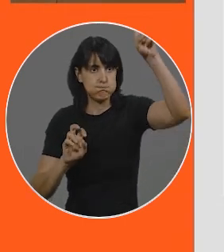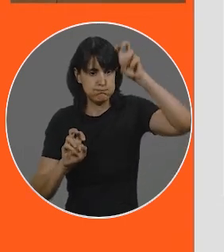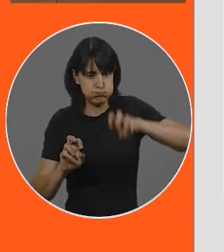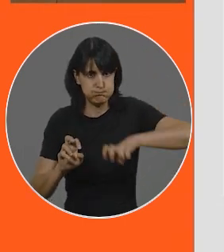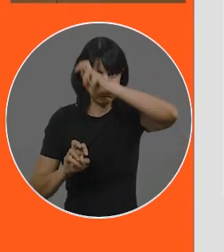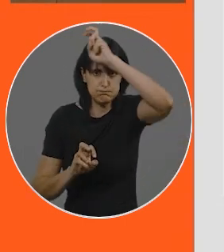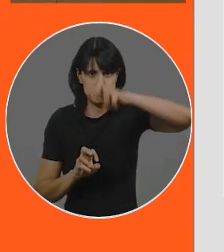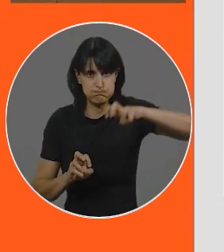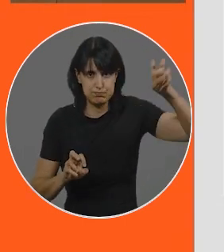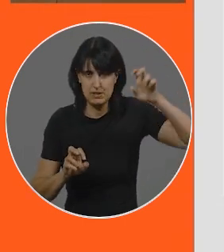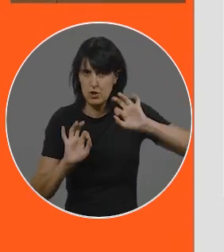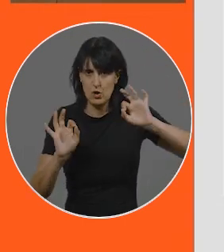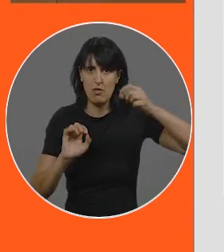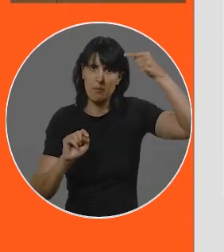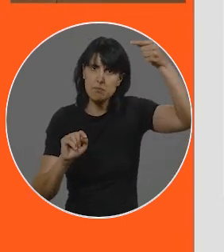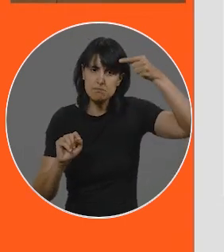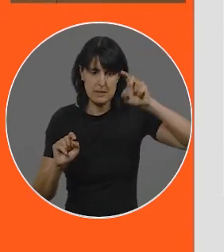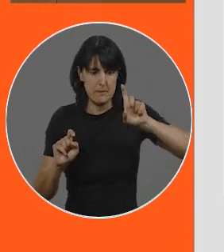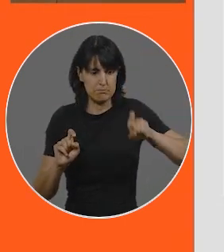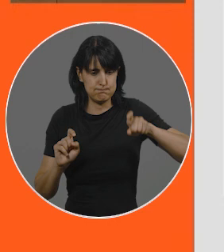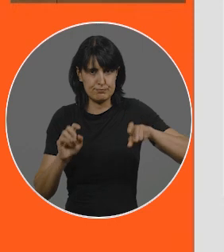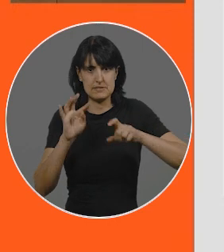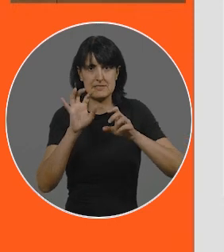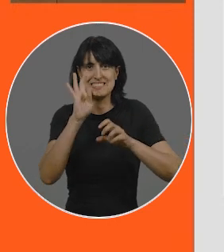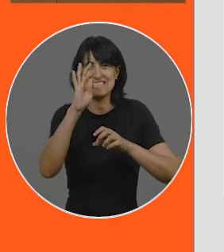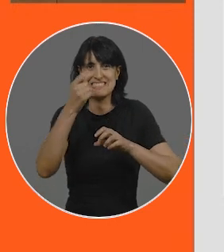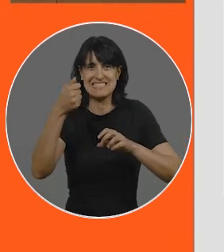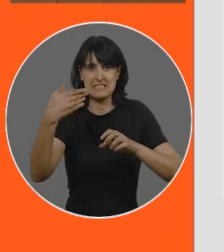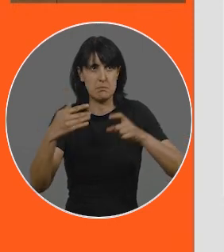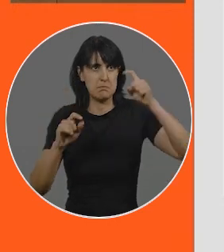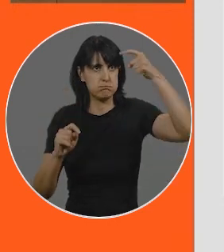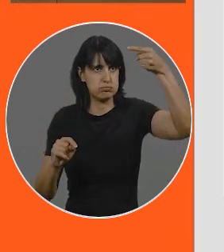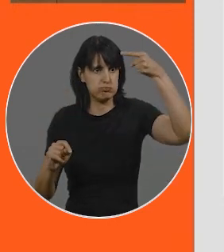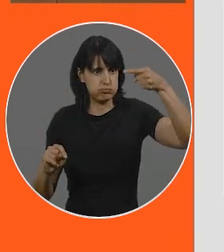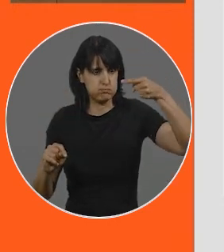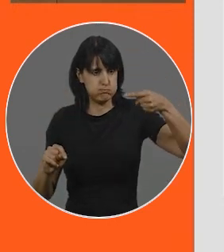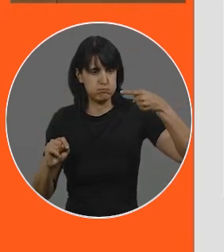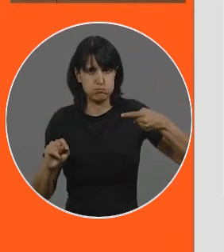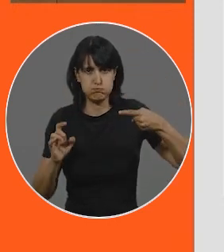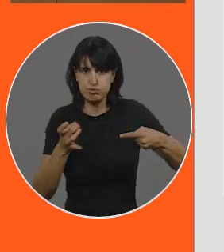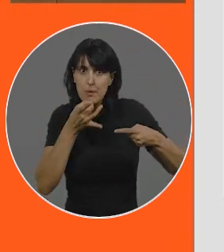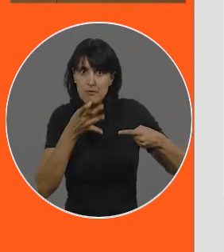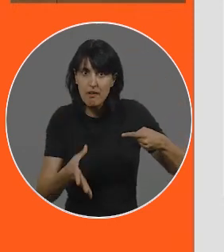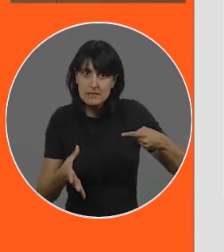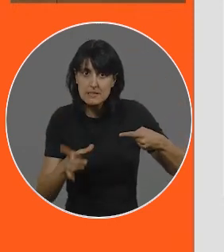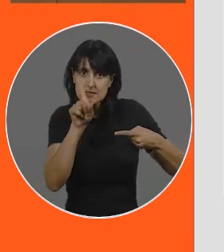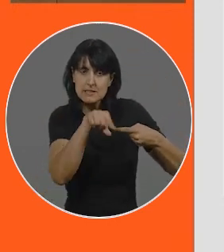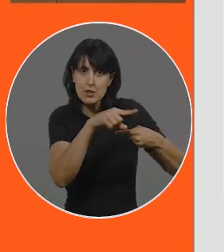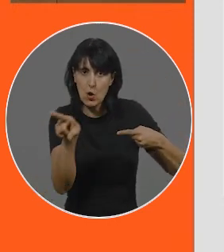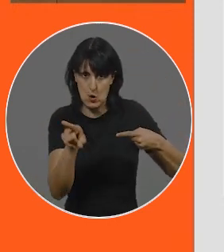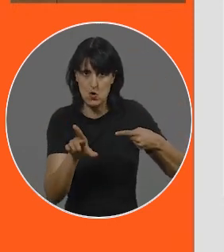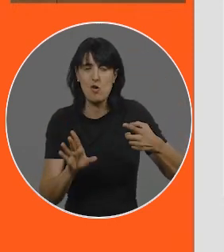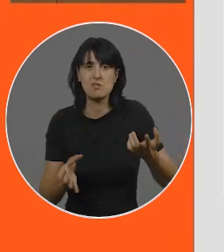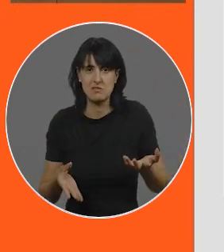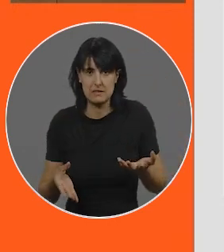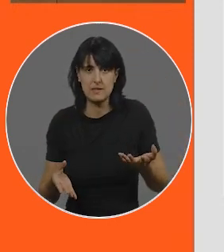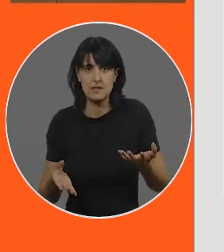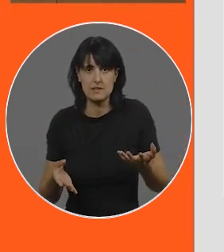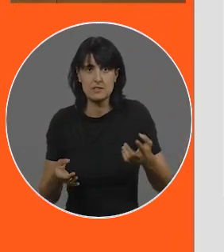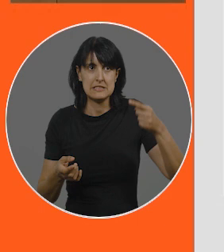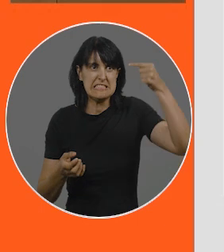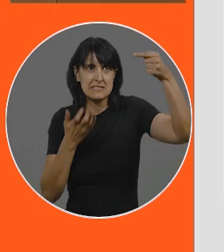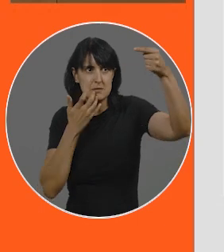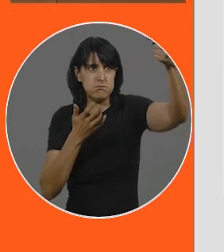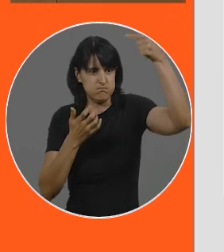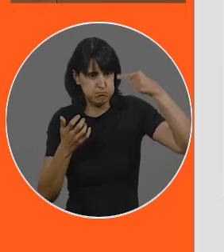saltant de camp en camp. Això no cal ser el gurú de l'accessibilitat per veure. Això és tan senzill com anar clic, clic, clic, clic, i dius,